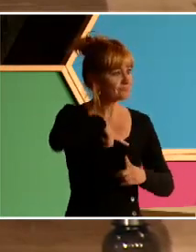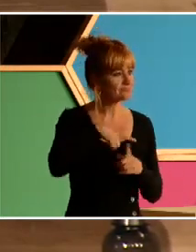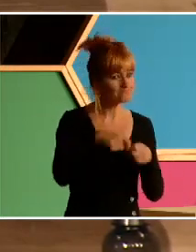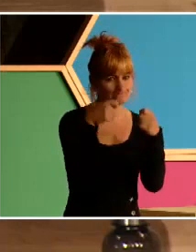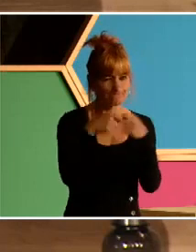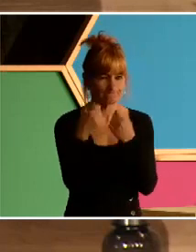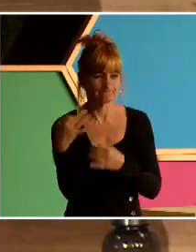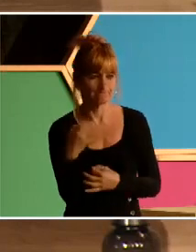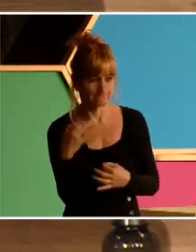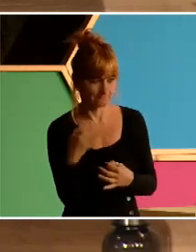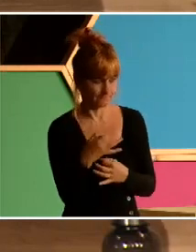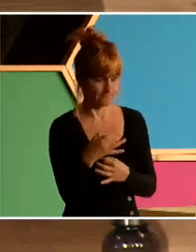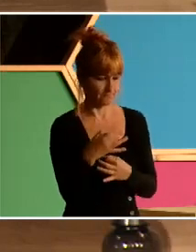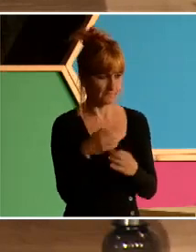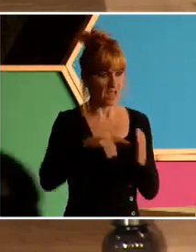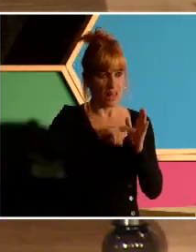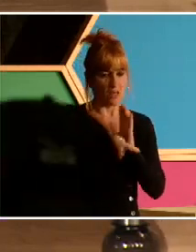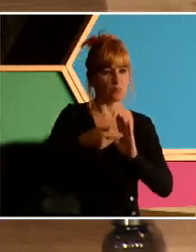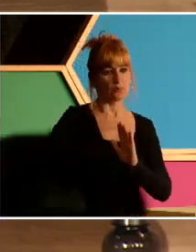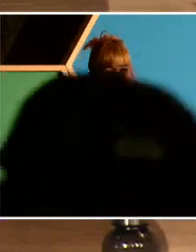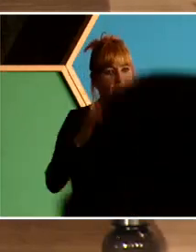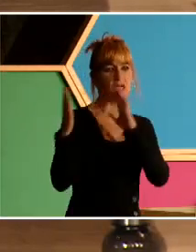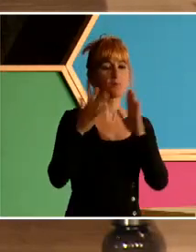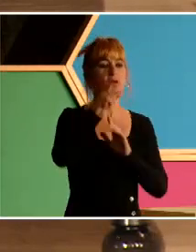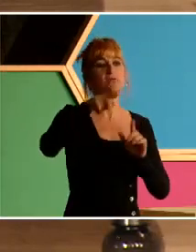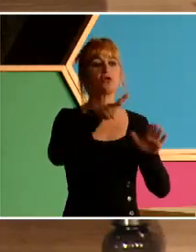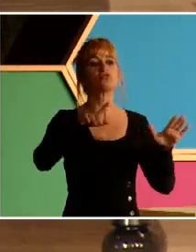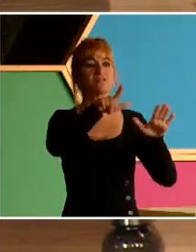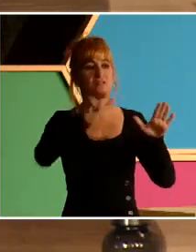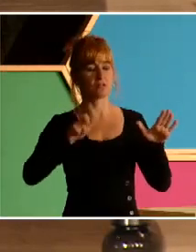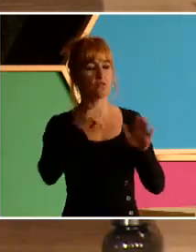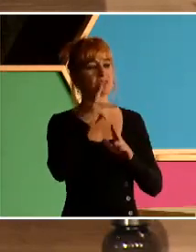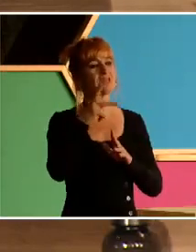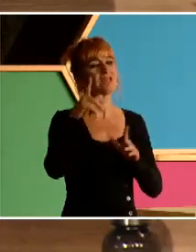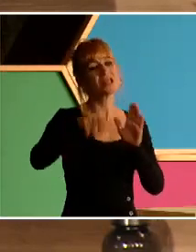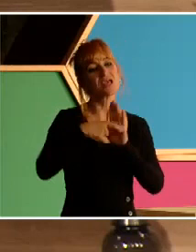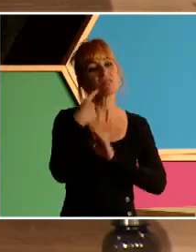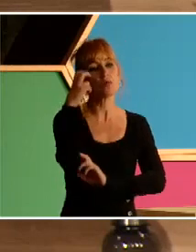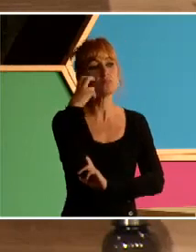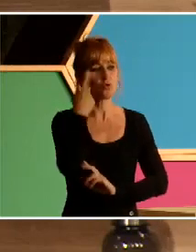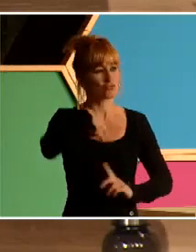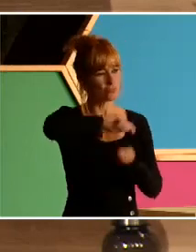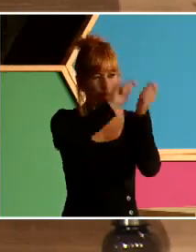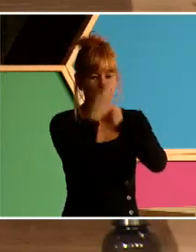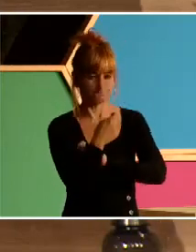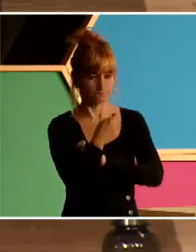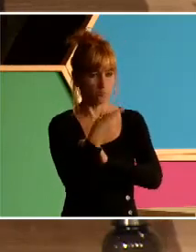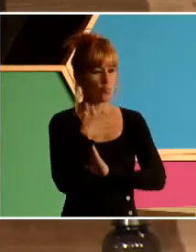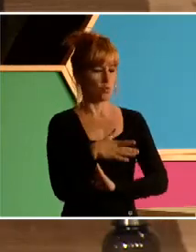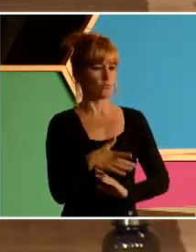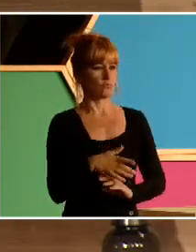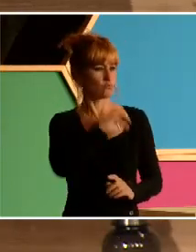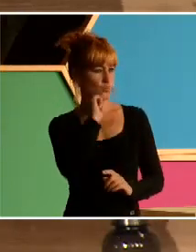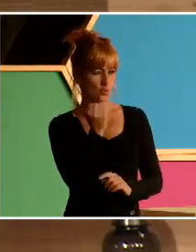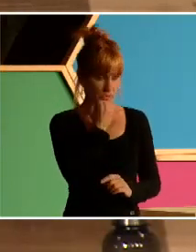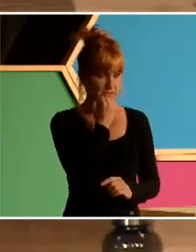fonaments del règim del 78, que és la por, quan vam sortir al carrer i vam convertir tot allò en indignació. I aquesta és una de les coses que hem